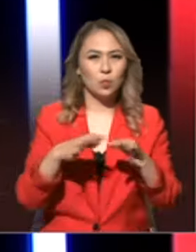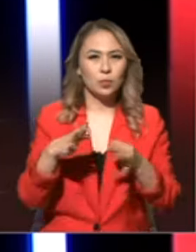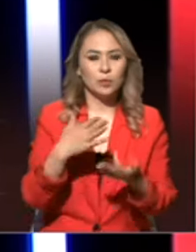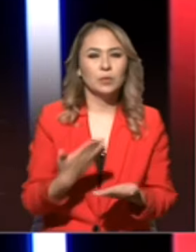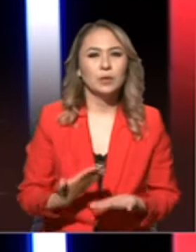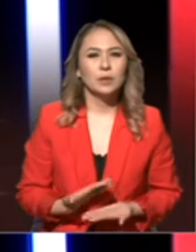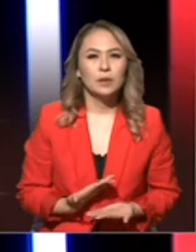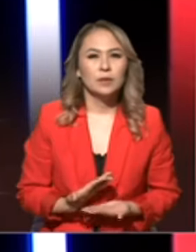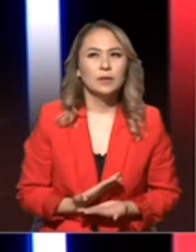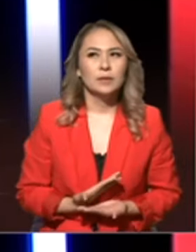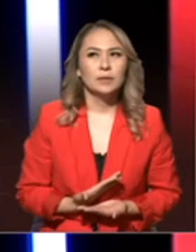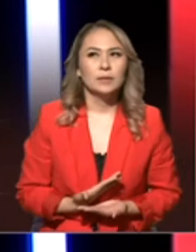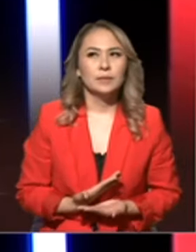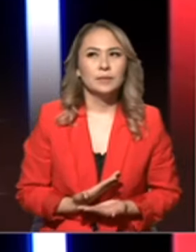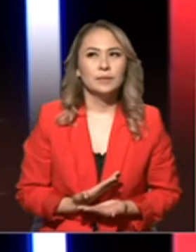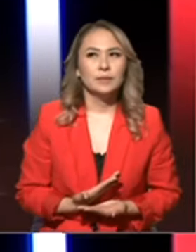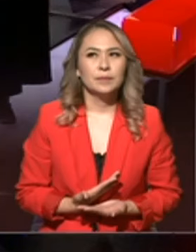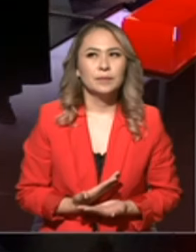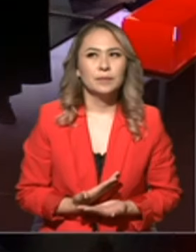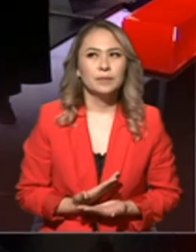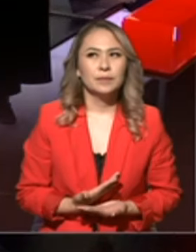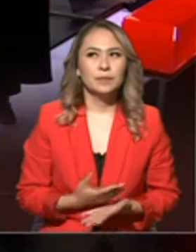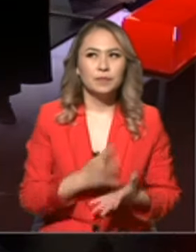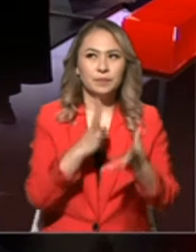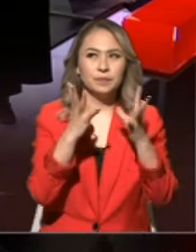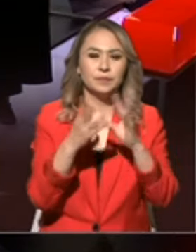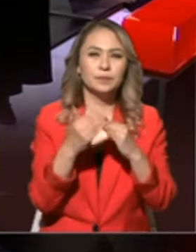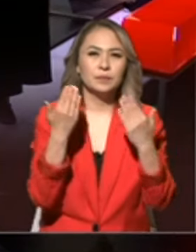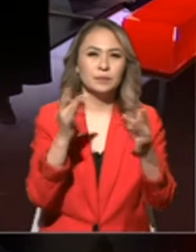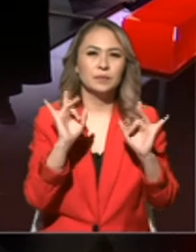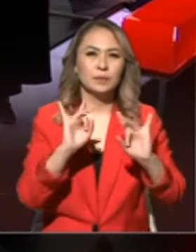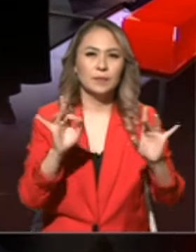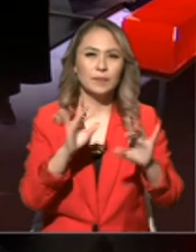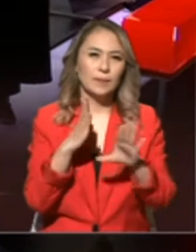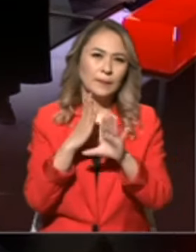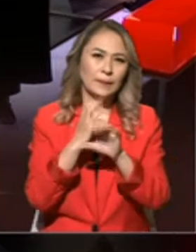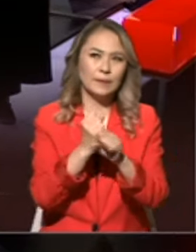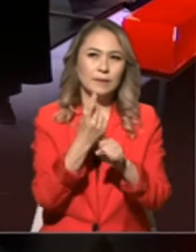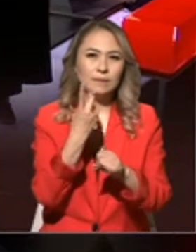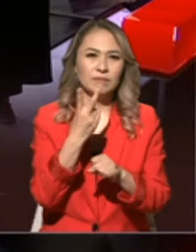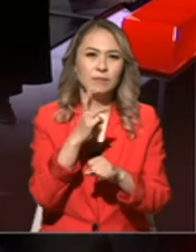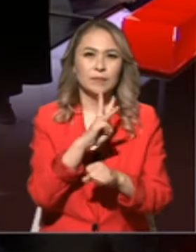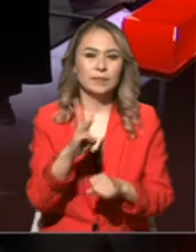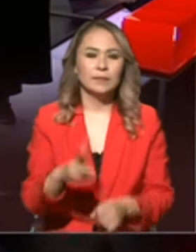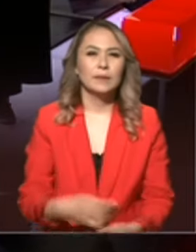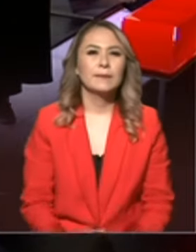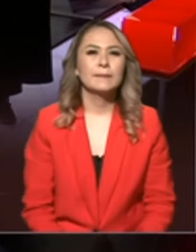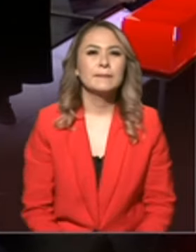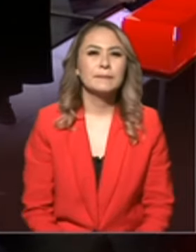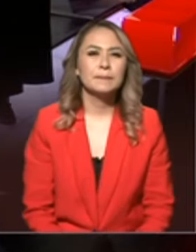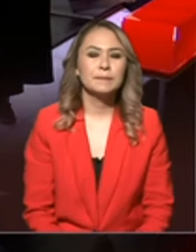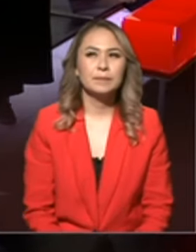Аққайың ауданынан. Арайлым, жалпы басыңыздағы жағдайды айтып беріңізші, қысқа, бізде 2-3 минут уақытыңыз бар.